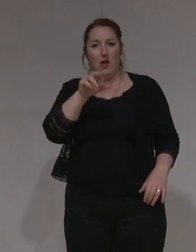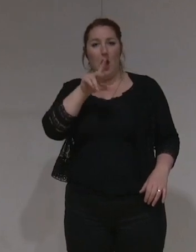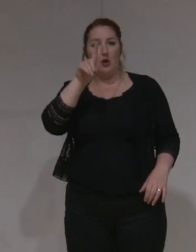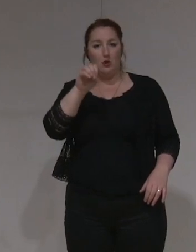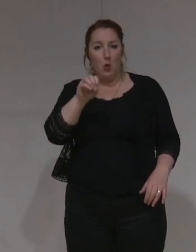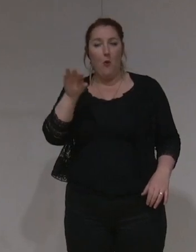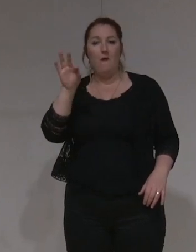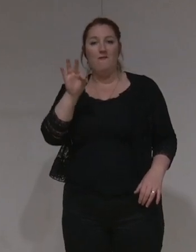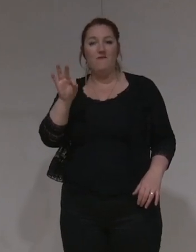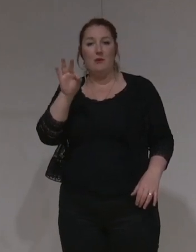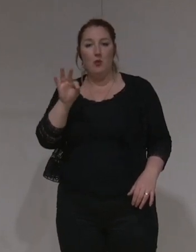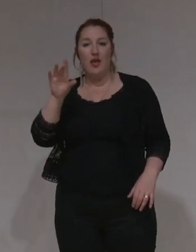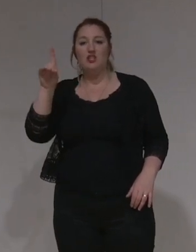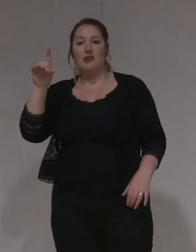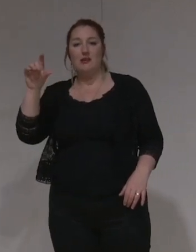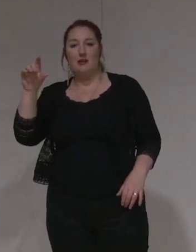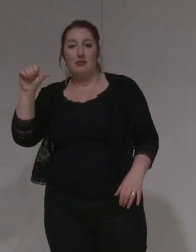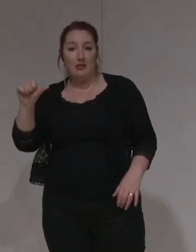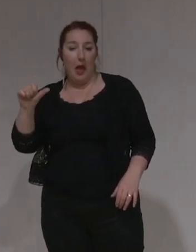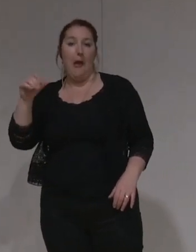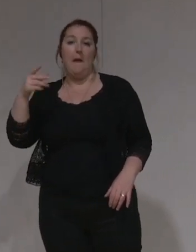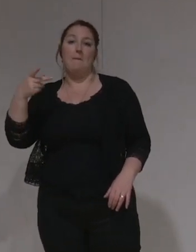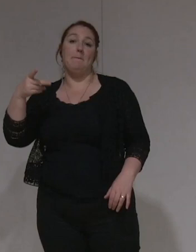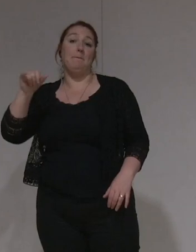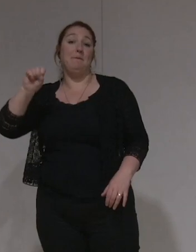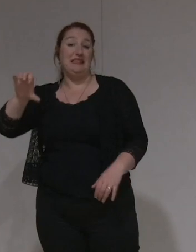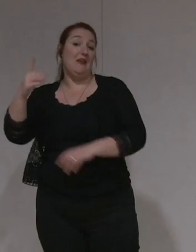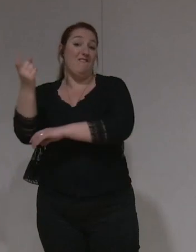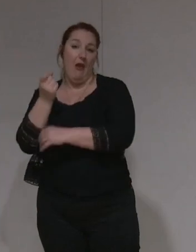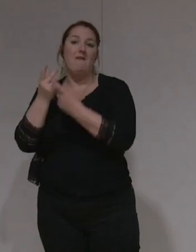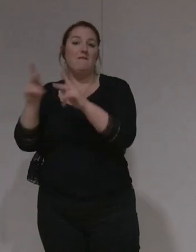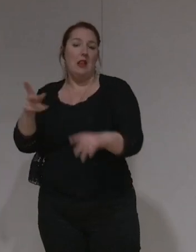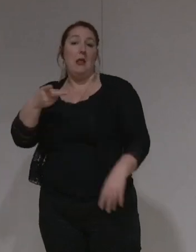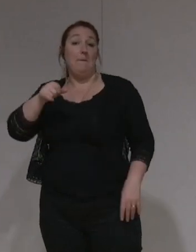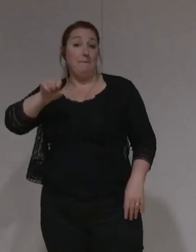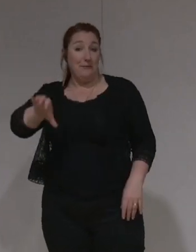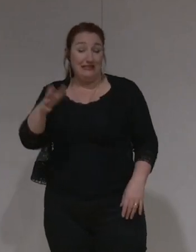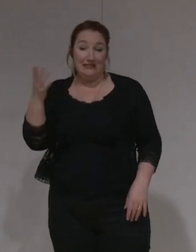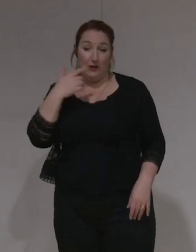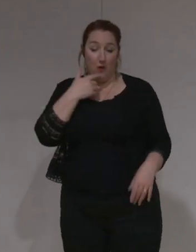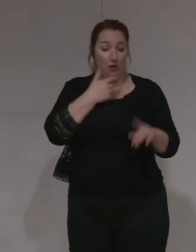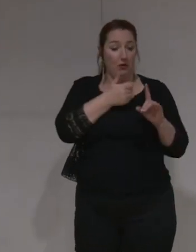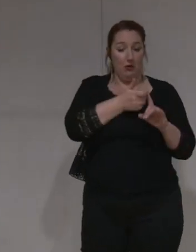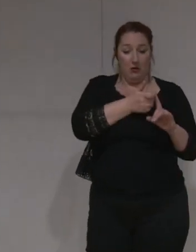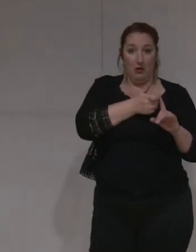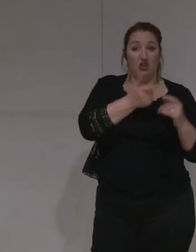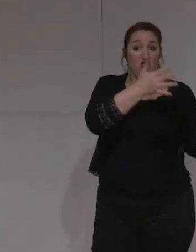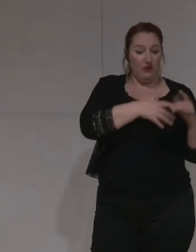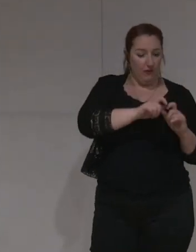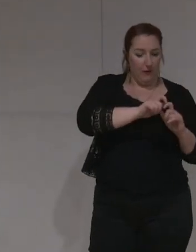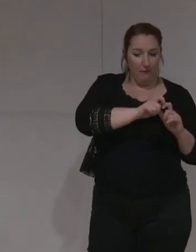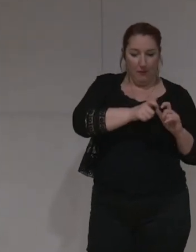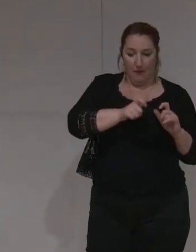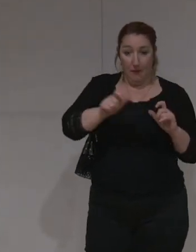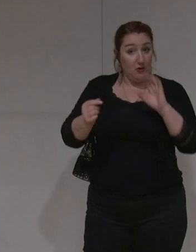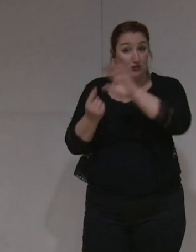que le Fibonacci nous parle de la prolifération dans une suite qui va jusqu'à l'infini et dont le principe